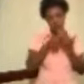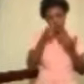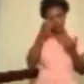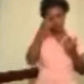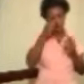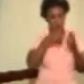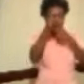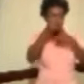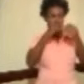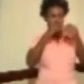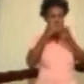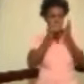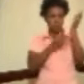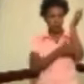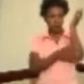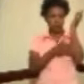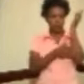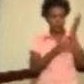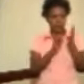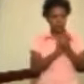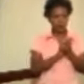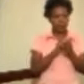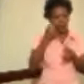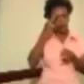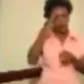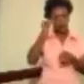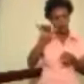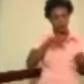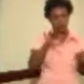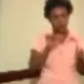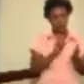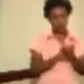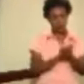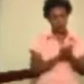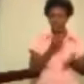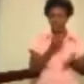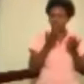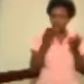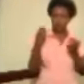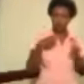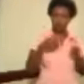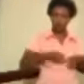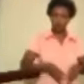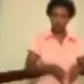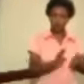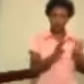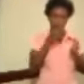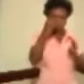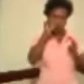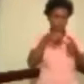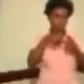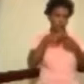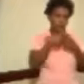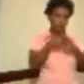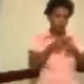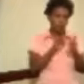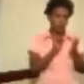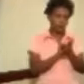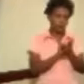de reconstruction que haïtiens eux-mêmes ont fait. Et je crois que il y a moyen pour nous essayer de ranger tout ça. Un